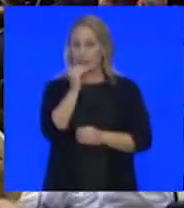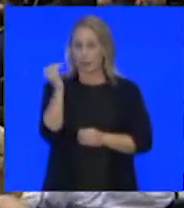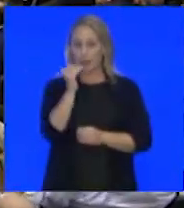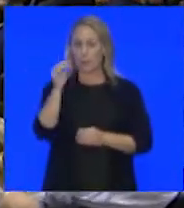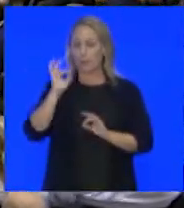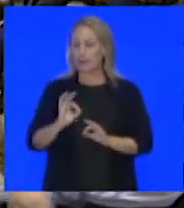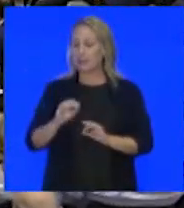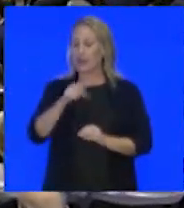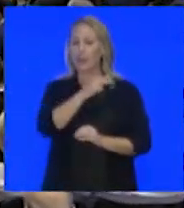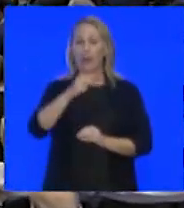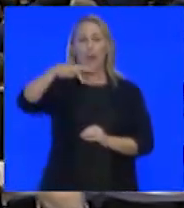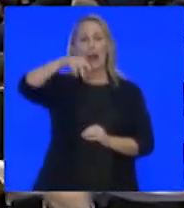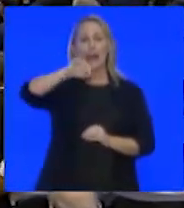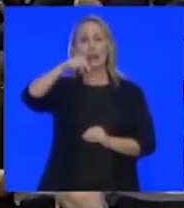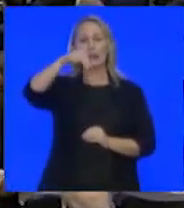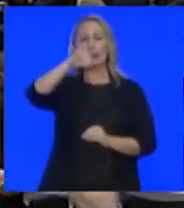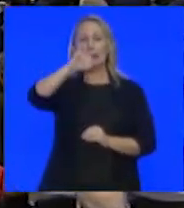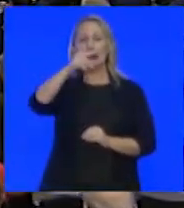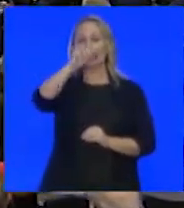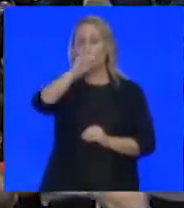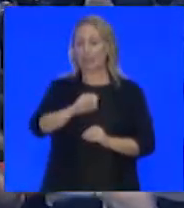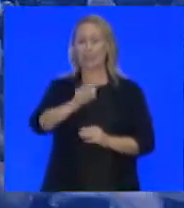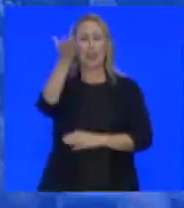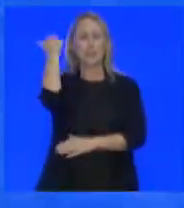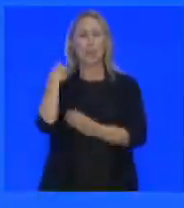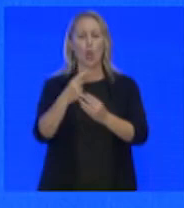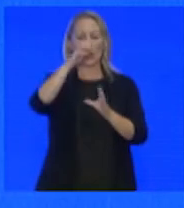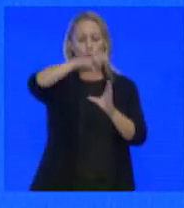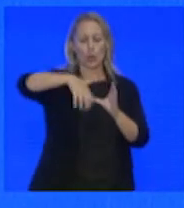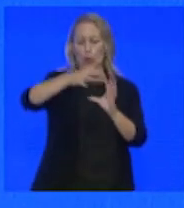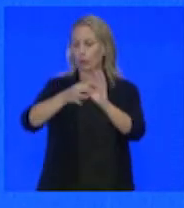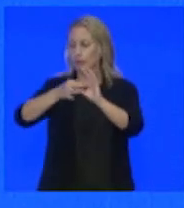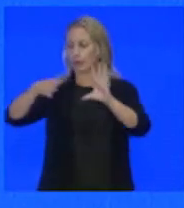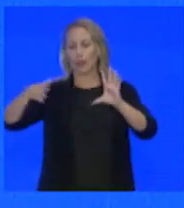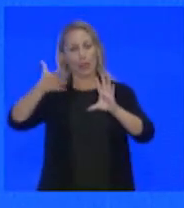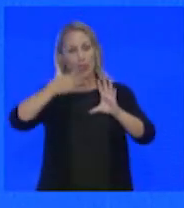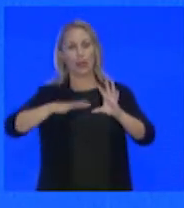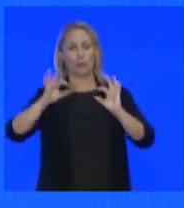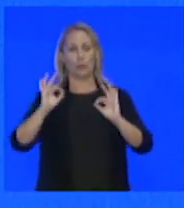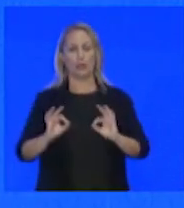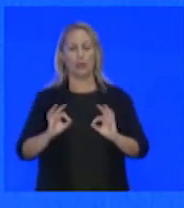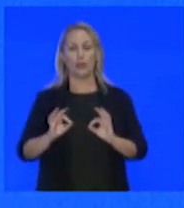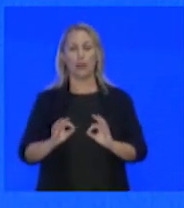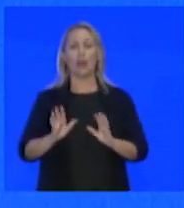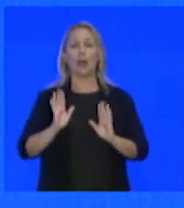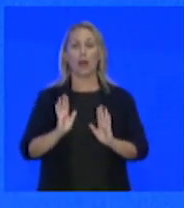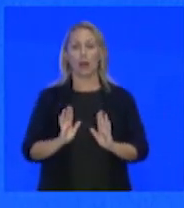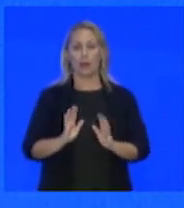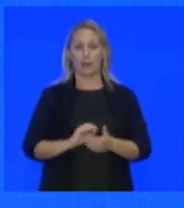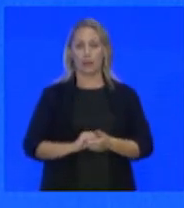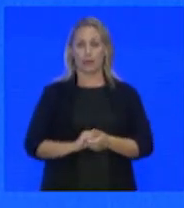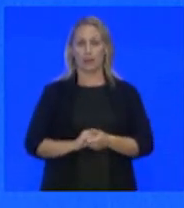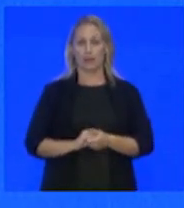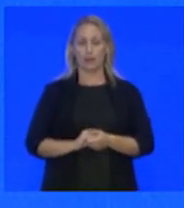λιγνίτη, αδρανοποιώντας παλιές μονάδες που απλά δεν είναι πια οικονομικά βιώσιμες. Αλλά